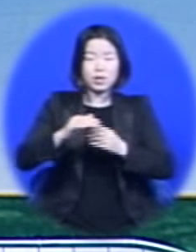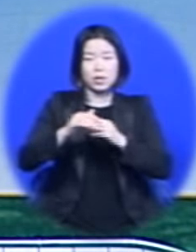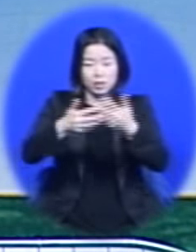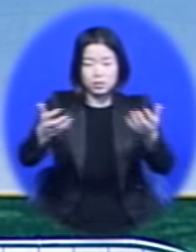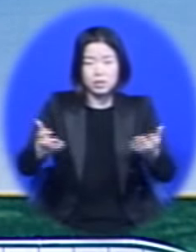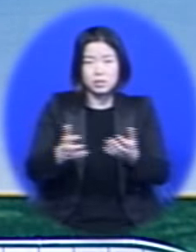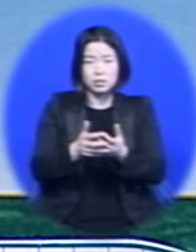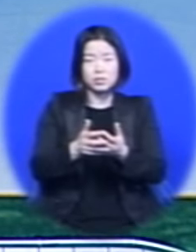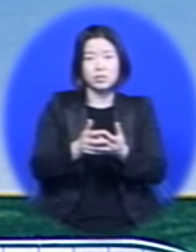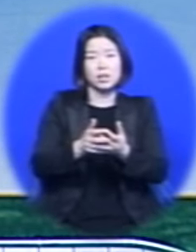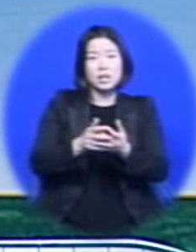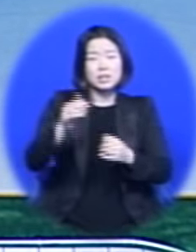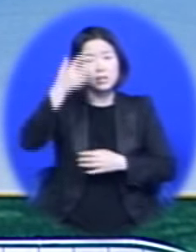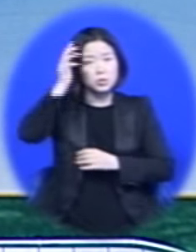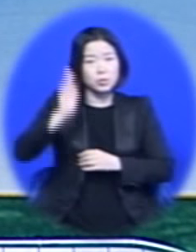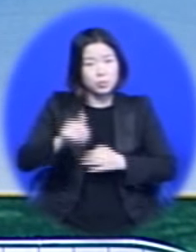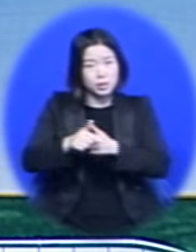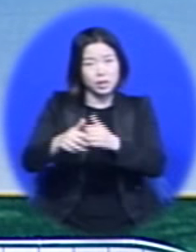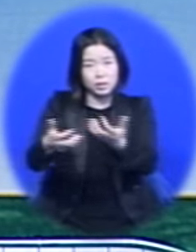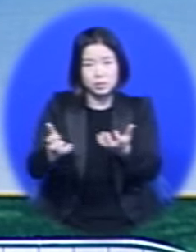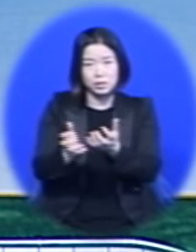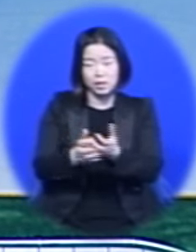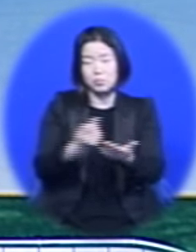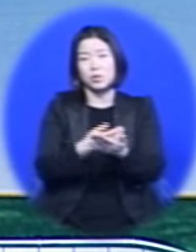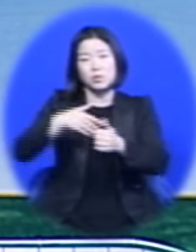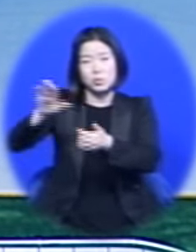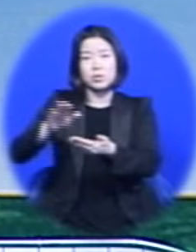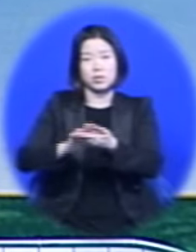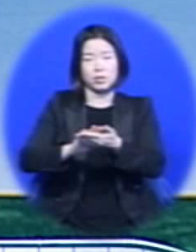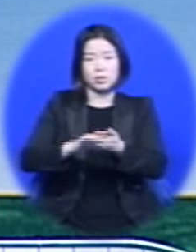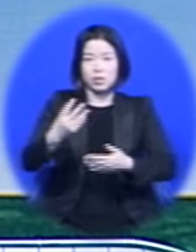무리들을 교회에서 내쫓았습니다. 성찬을 받지 못하게 했습니다.